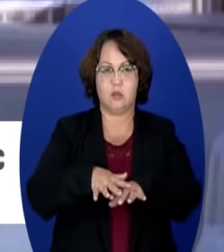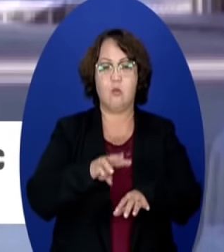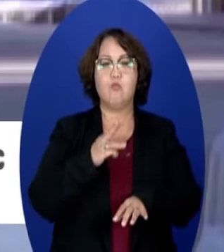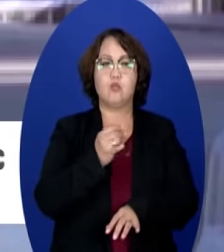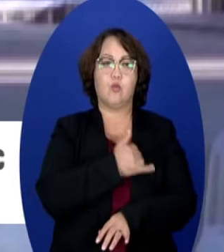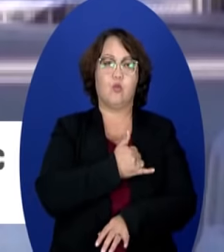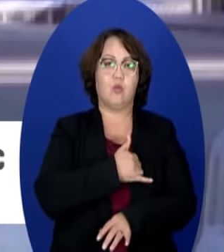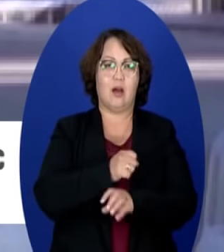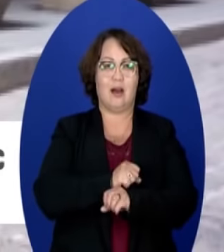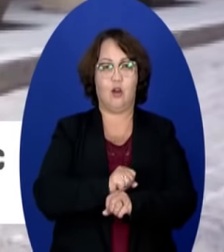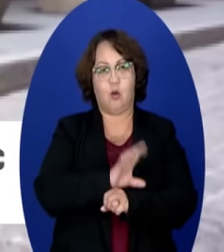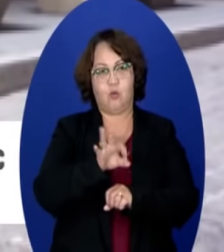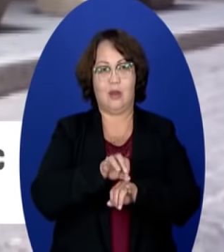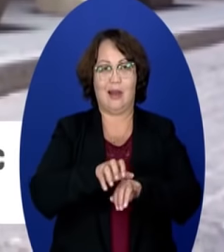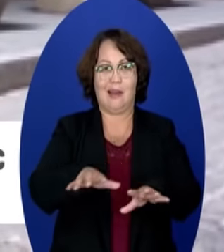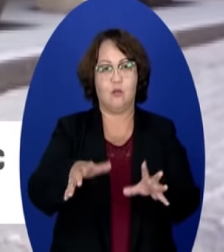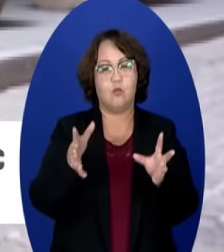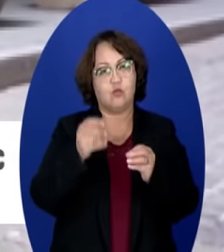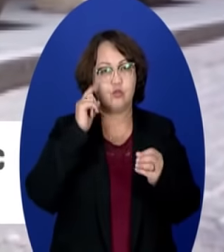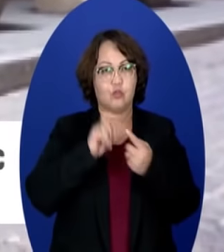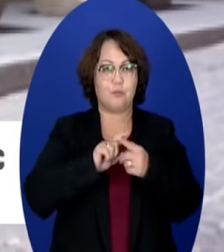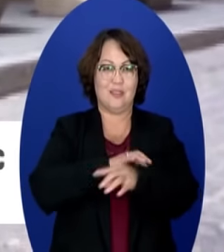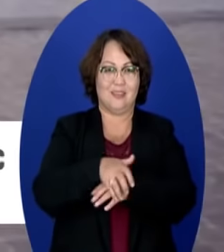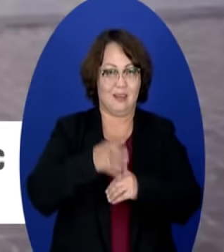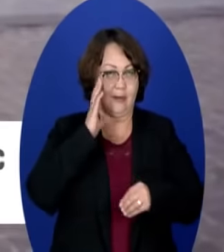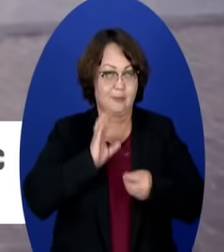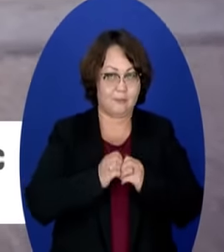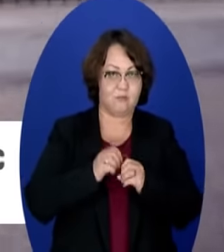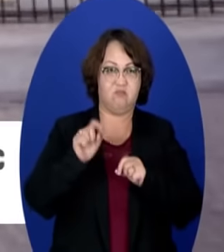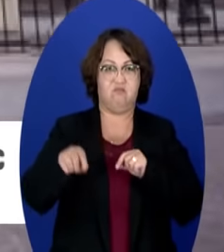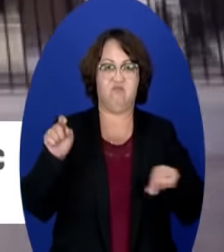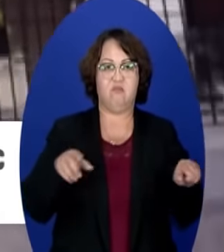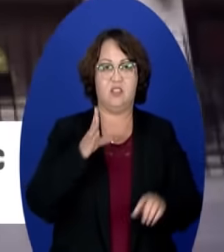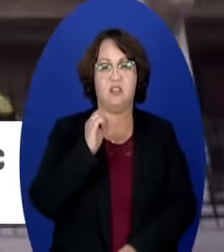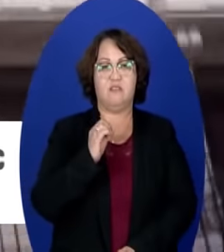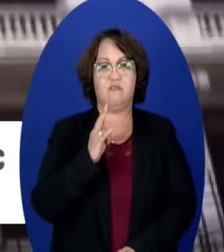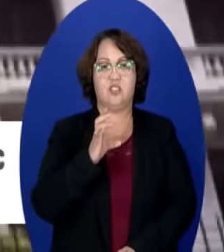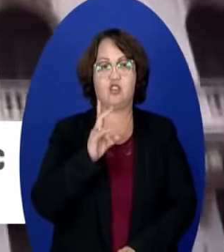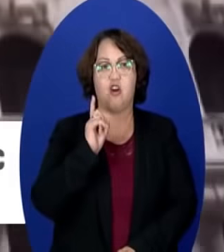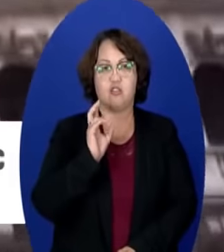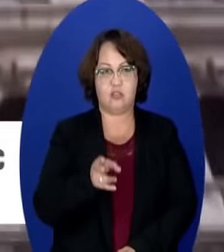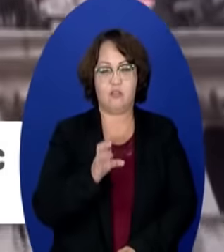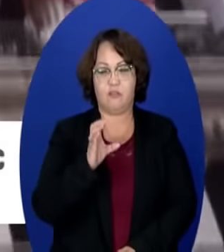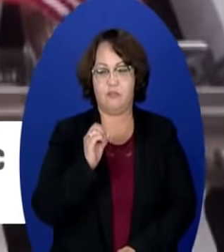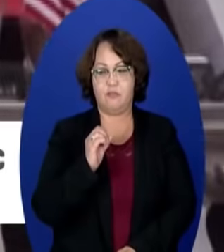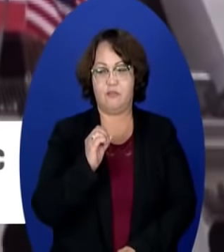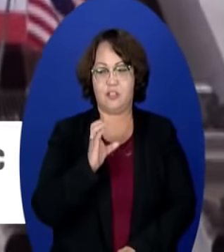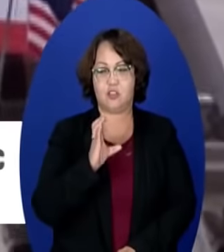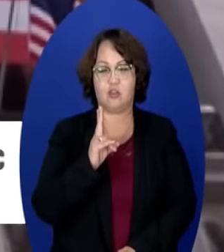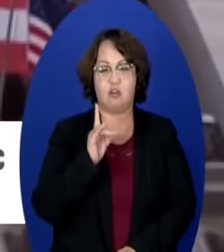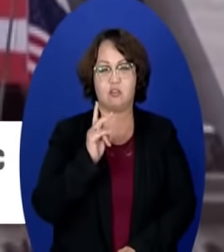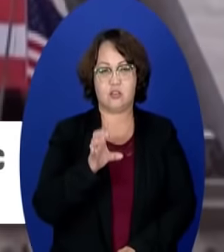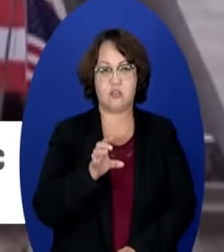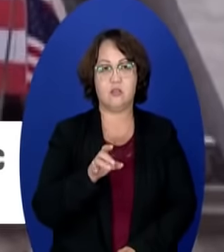хувьд халдварын тархалтыг бууруулах арга хэмжээнүүдийг бие дан авсаар байна. Тухайлхан бол Висконсин мужийн захирагч Тони эрүүл мэндийн салбарт онц